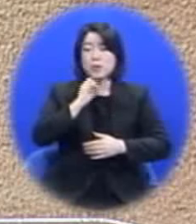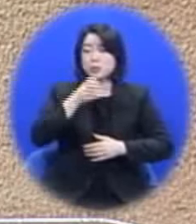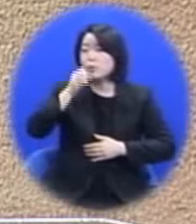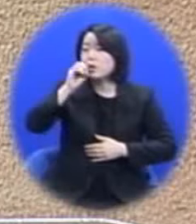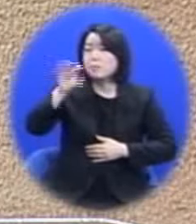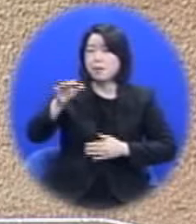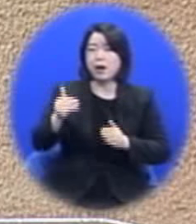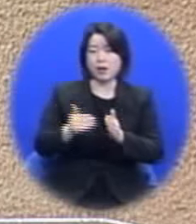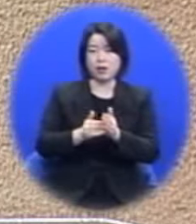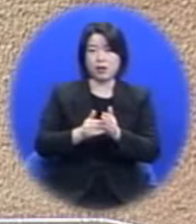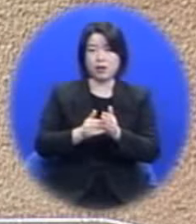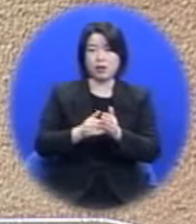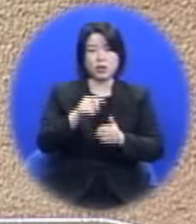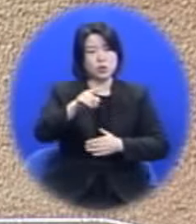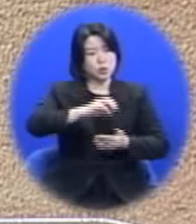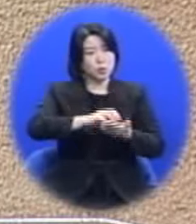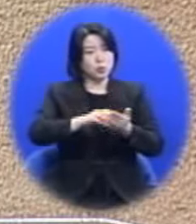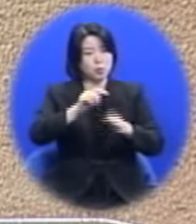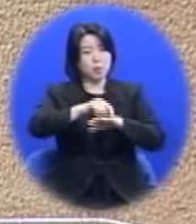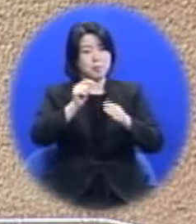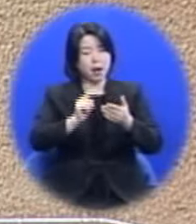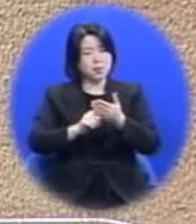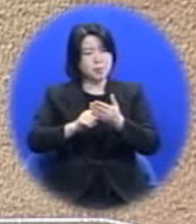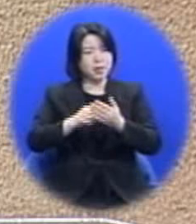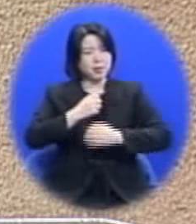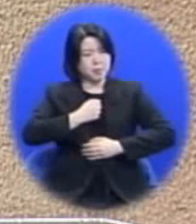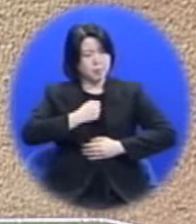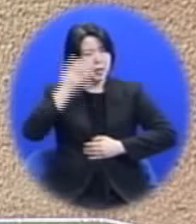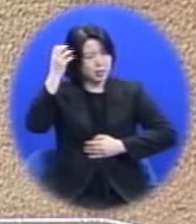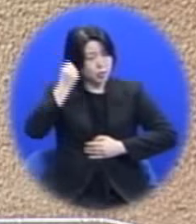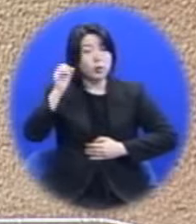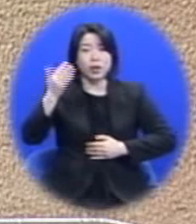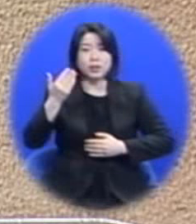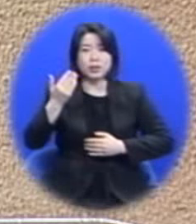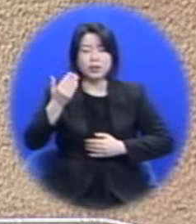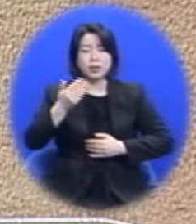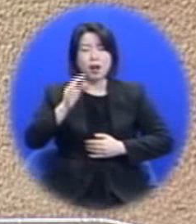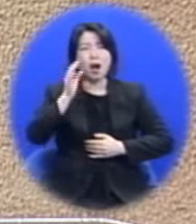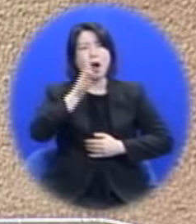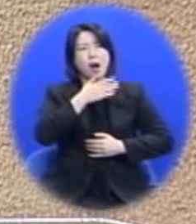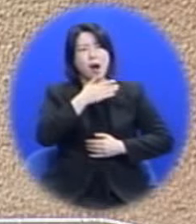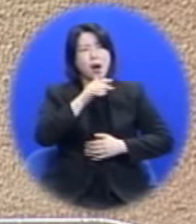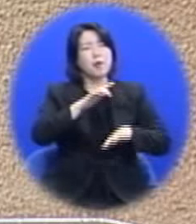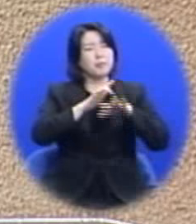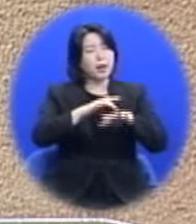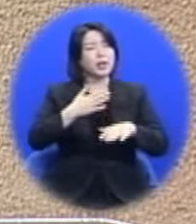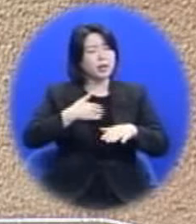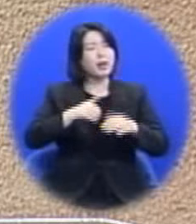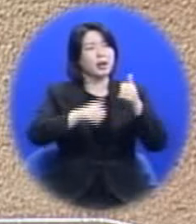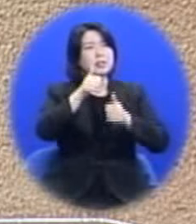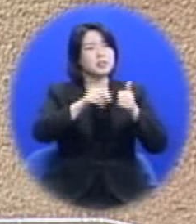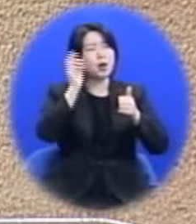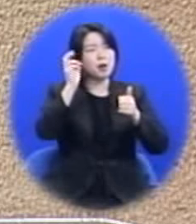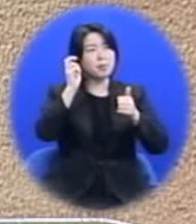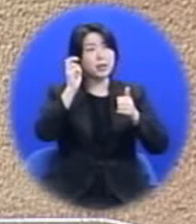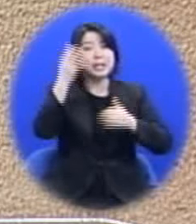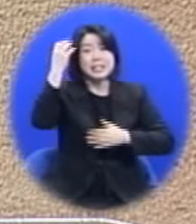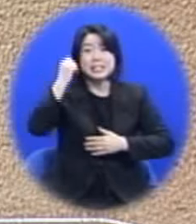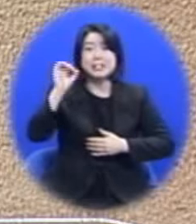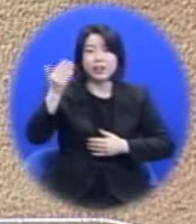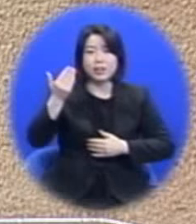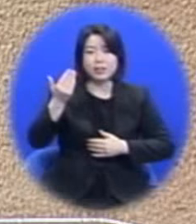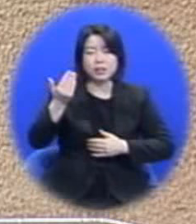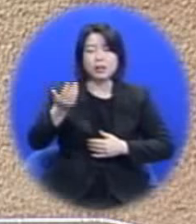베드로가 마음에 새겨야 되잖아요. 아, 마귀가 나를 시험하겠구나. 그러면 마귀가 시험할